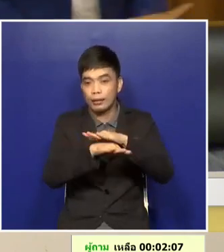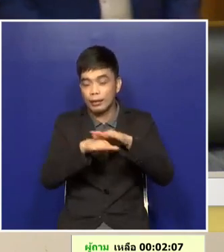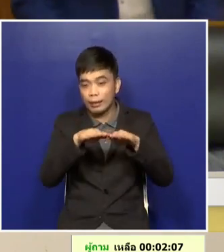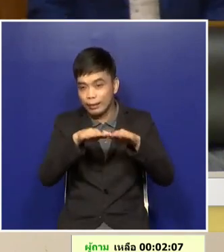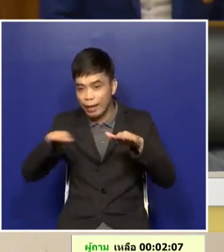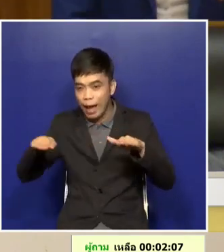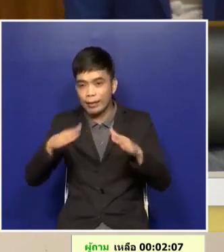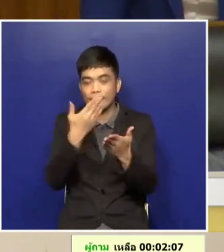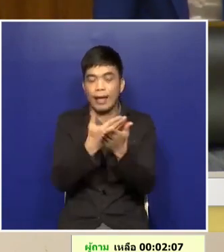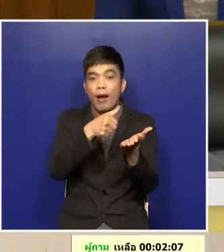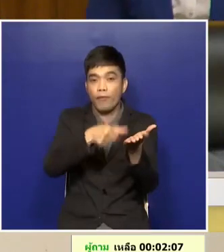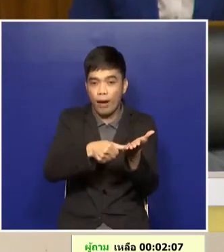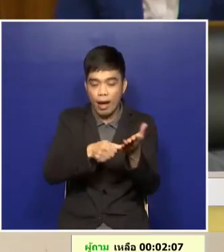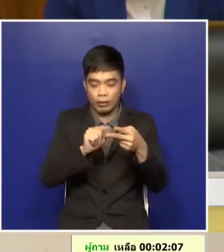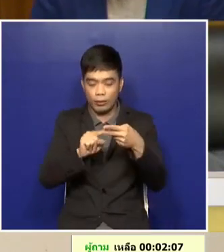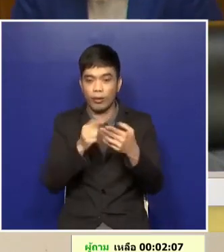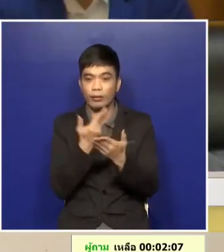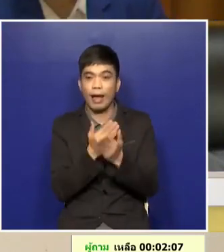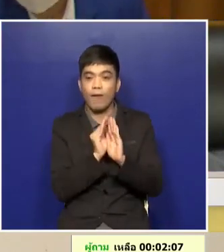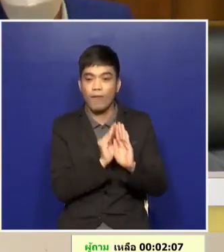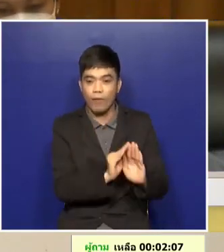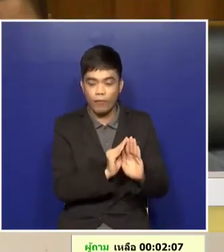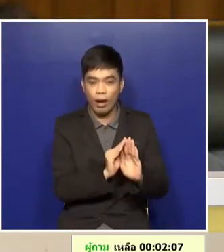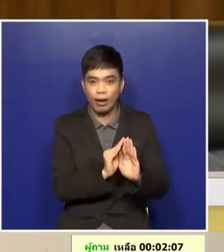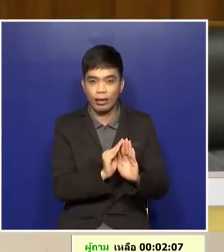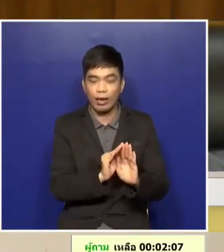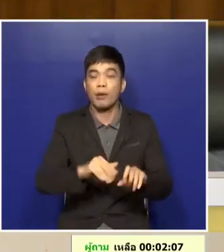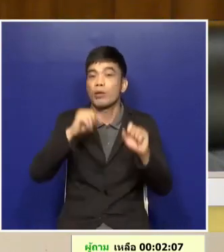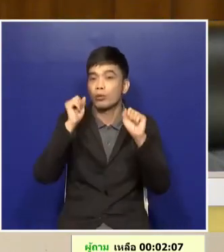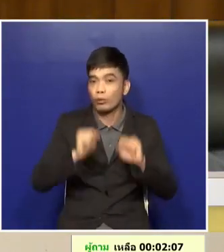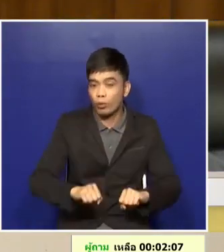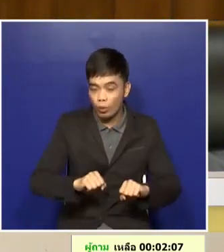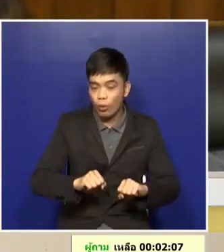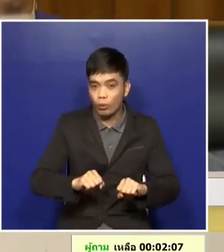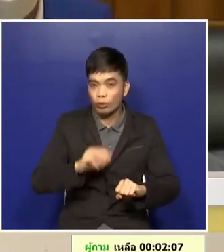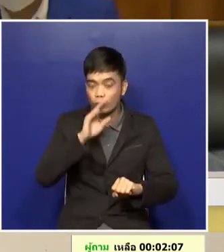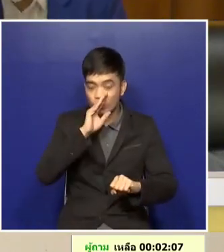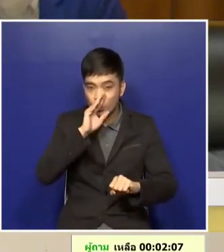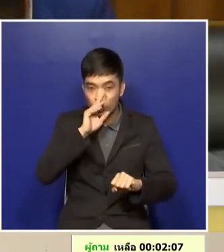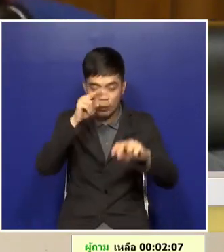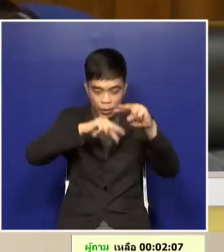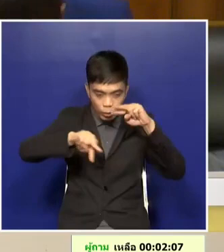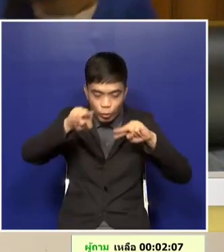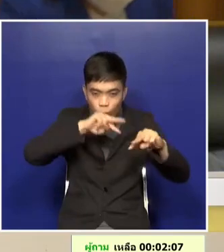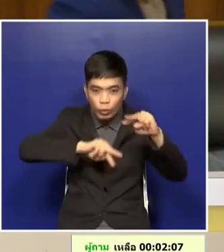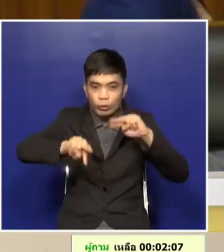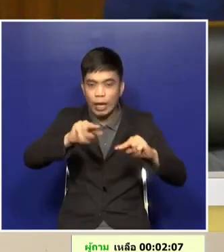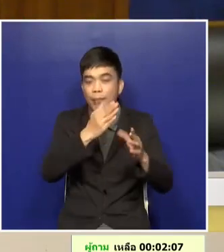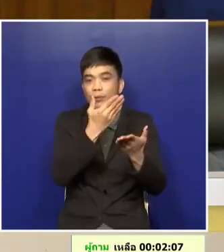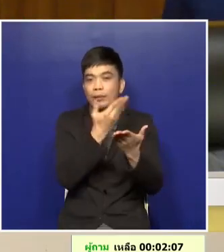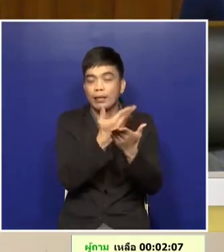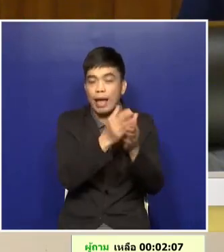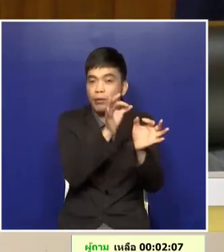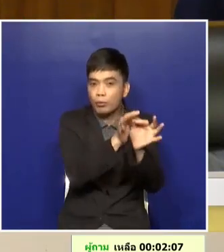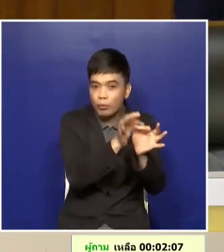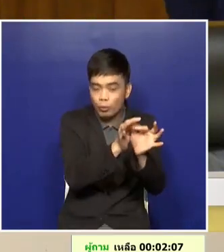งินฝากอันหนึ่งจริงๆแล้วเงินฝากนั้นก็มีข้อตกลงกันนะครับว่าในการตรวจสอบในเรื่องของเงินฝากนั้นก็เป็นข้อตกล